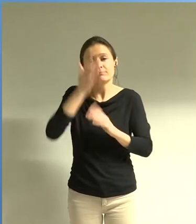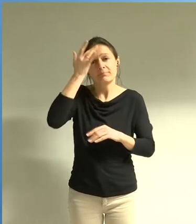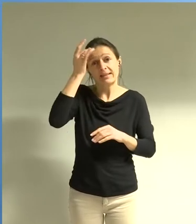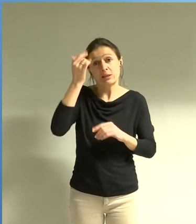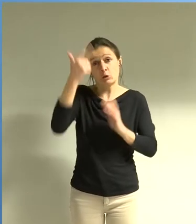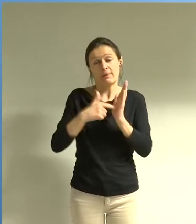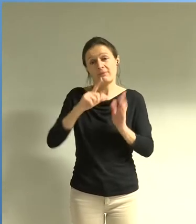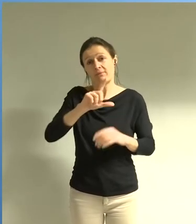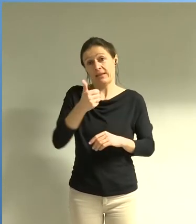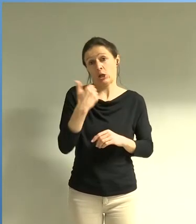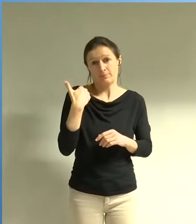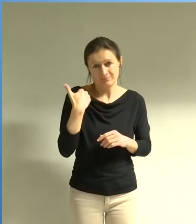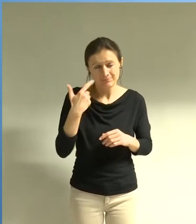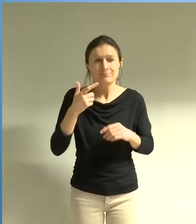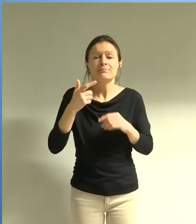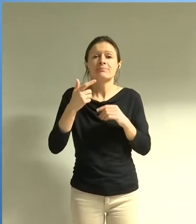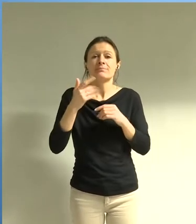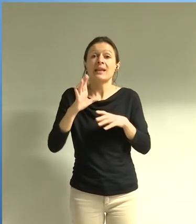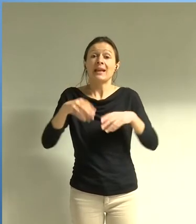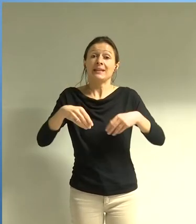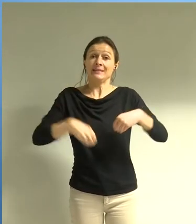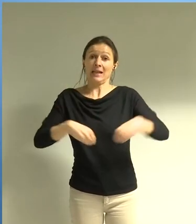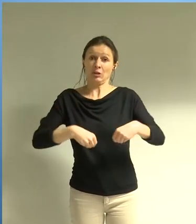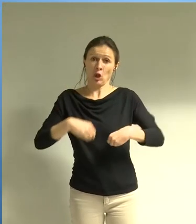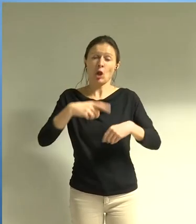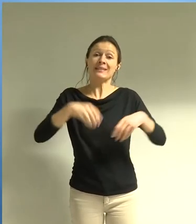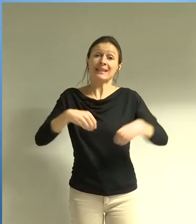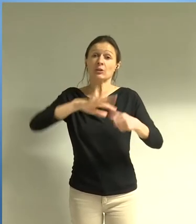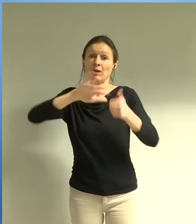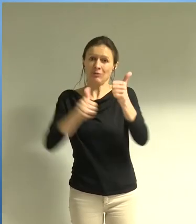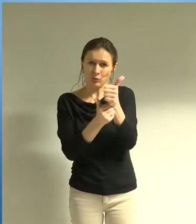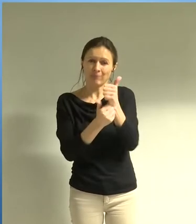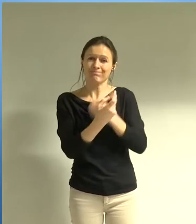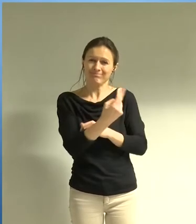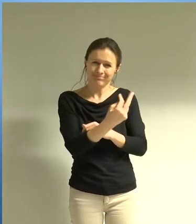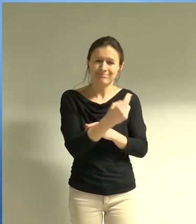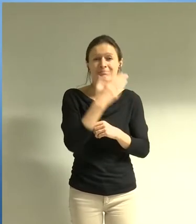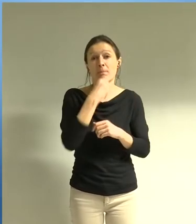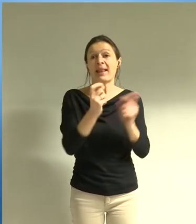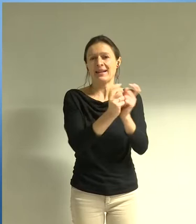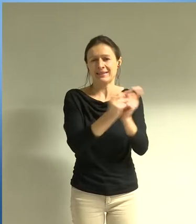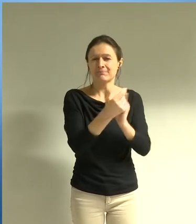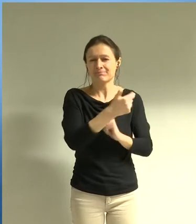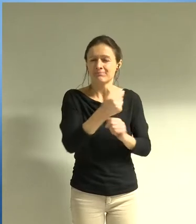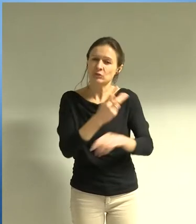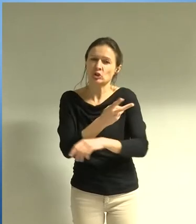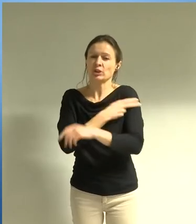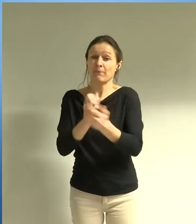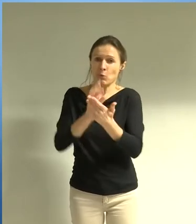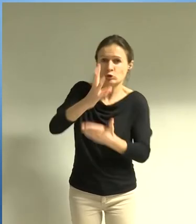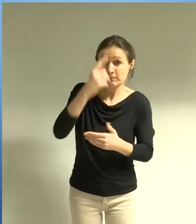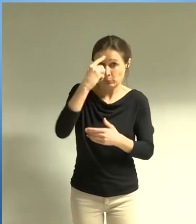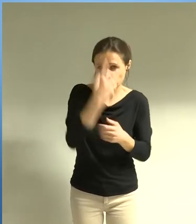en même temps que le souhait de la part du directeur et du directeur adjoint actuel de la belle électrique d'être chef de projet pour la mise en place de la sic